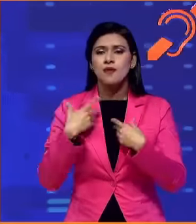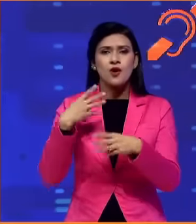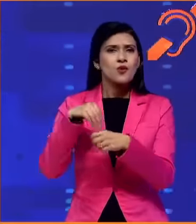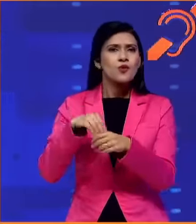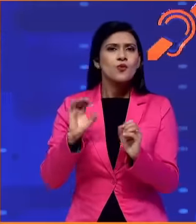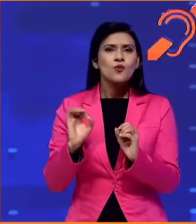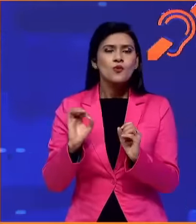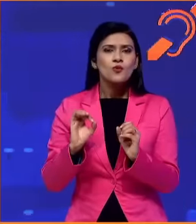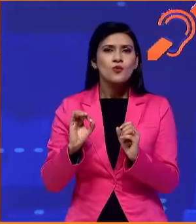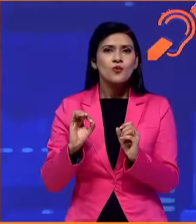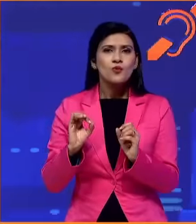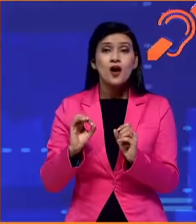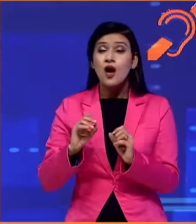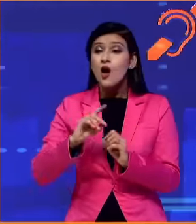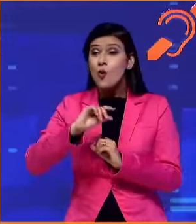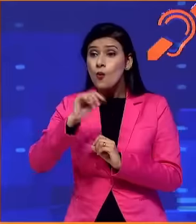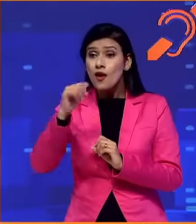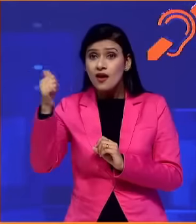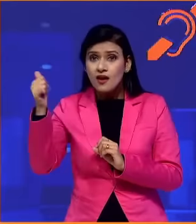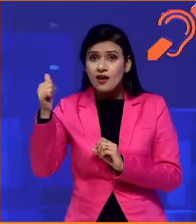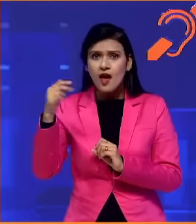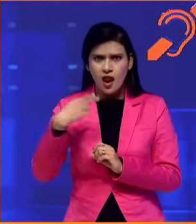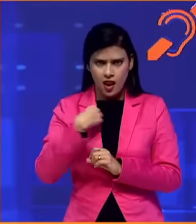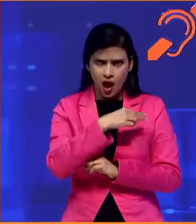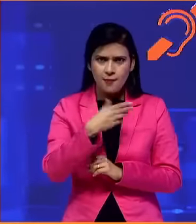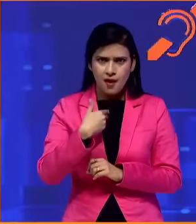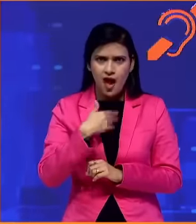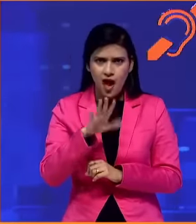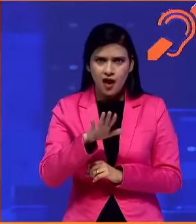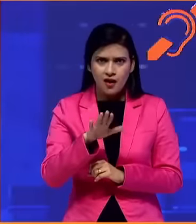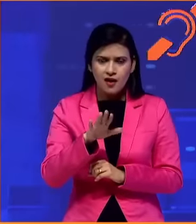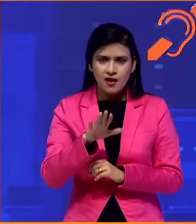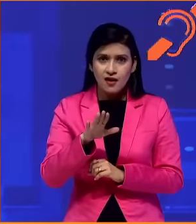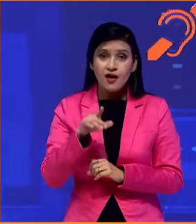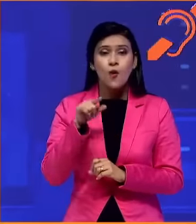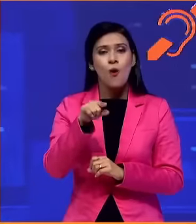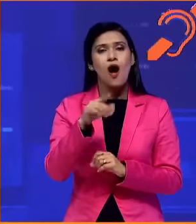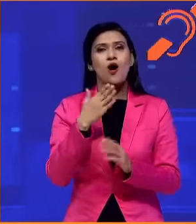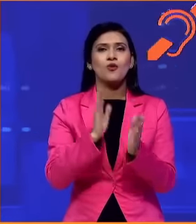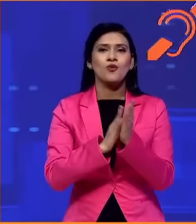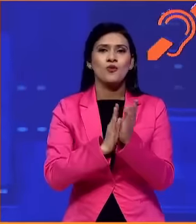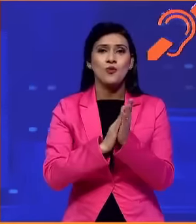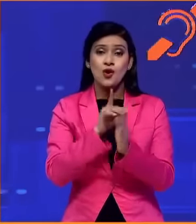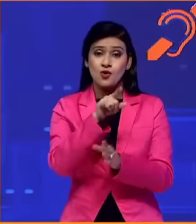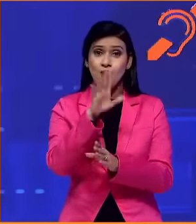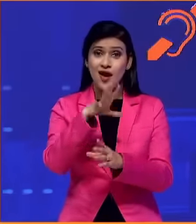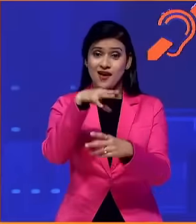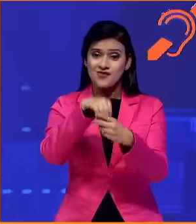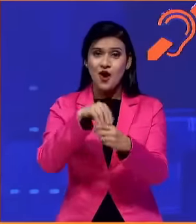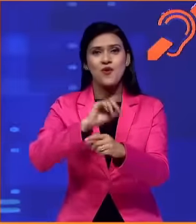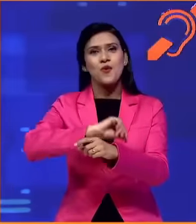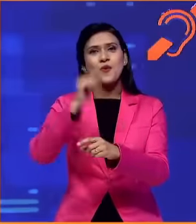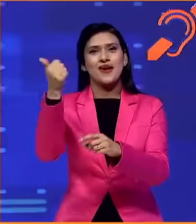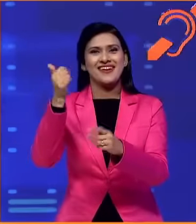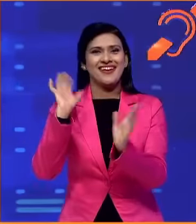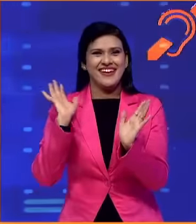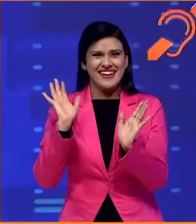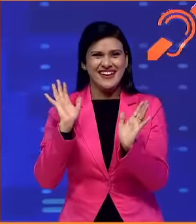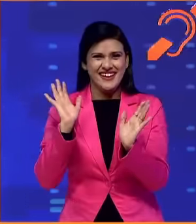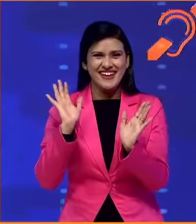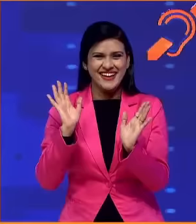औरअगरहम चुनावजीतगएहोते,तोहमक्याकहरहेहोते? तबआपहमेंएकसाथमिलकरलड़नेकाश्रेयदेंगे। तो,इस